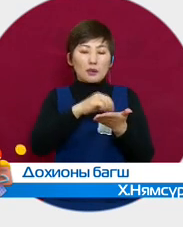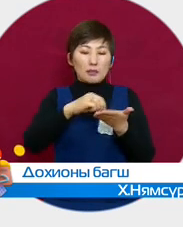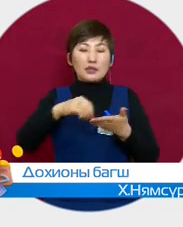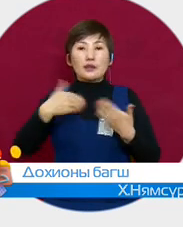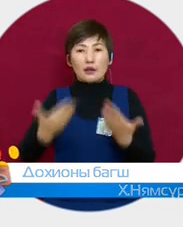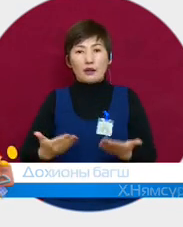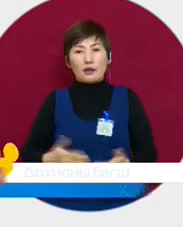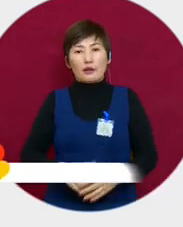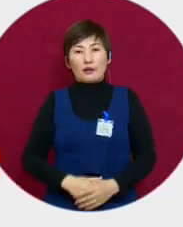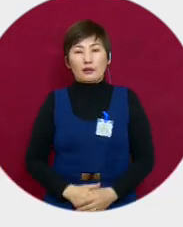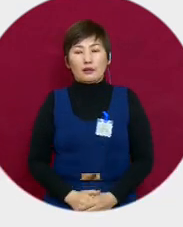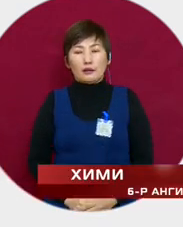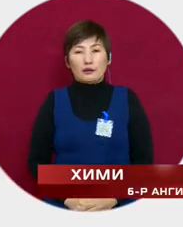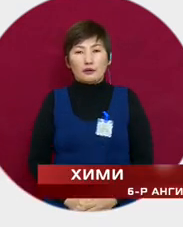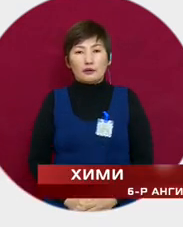үү.